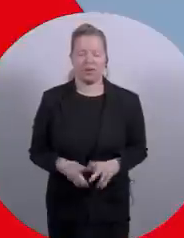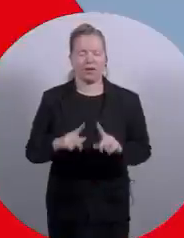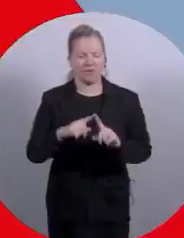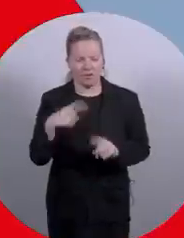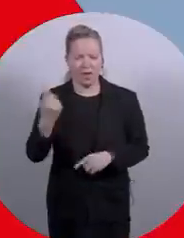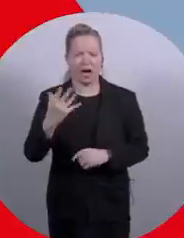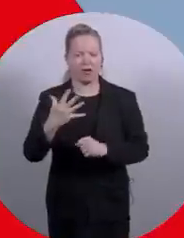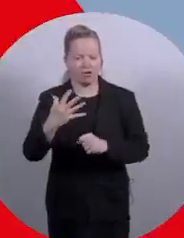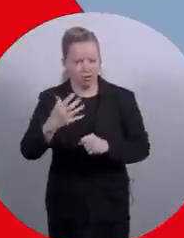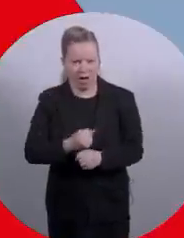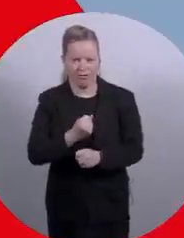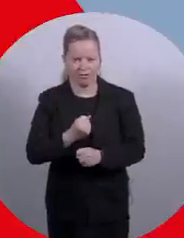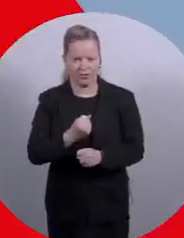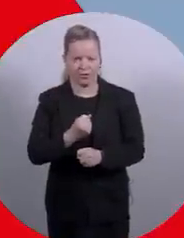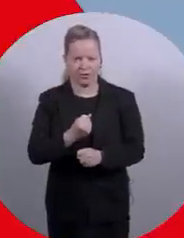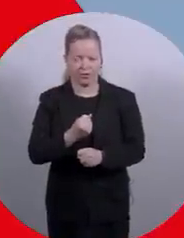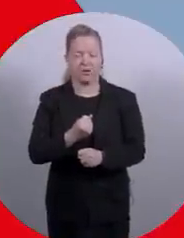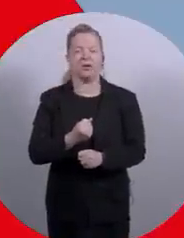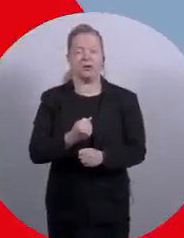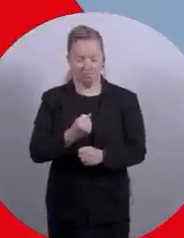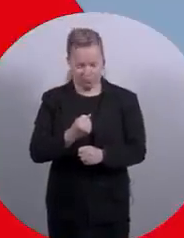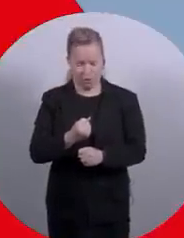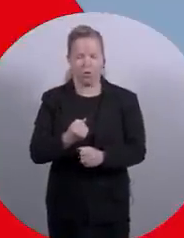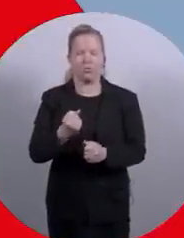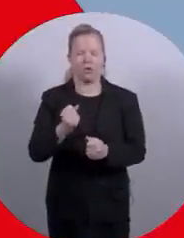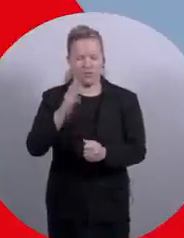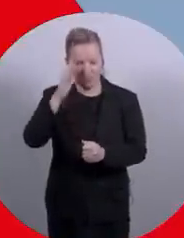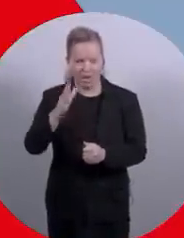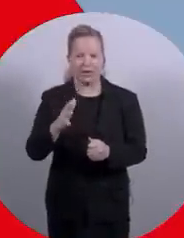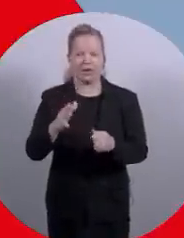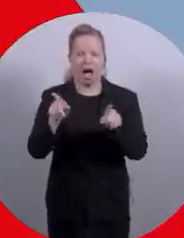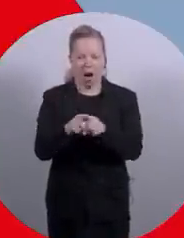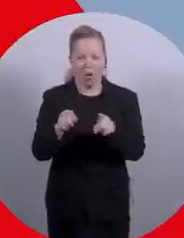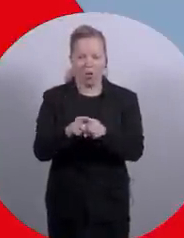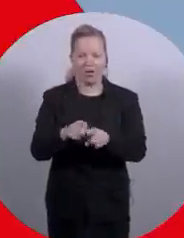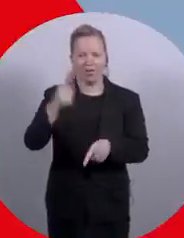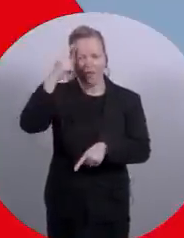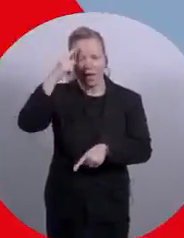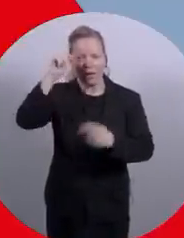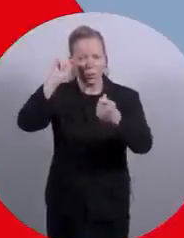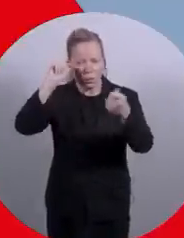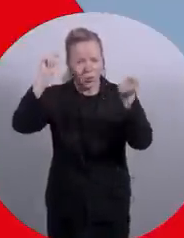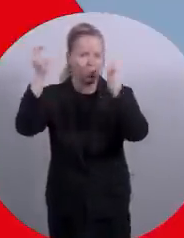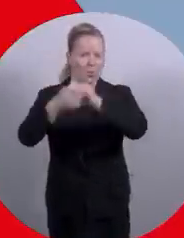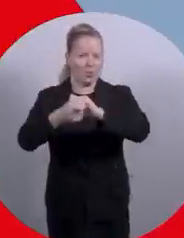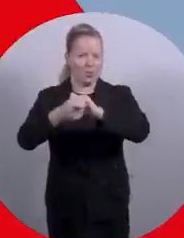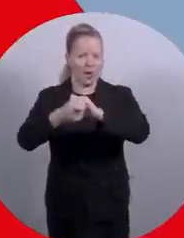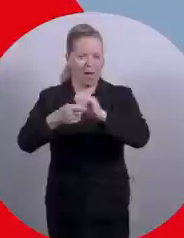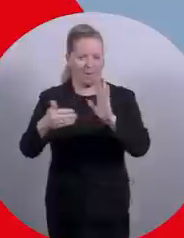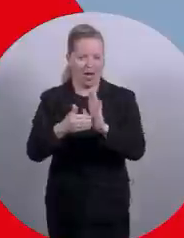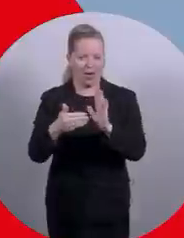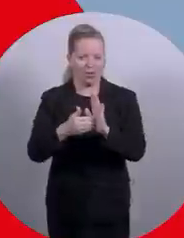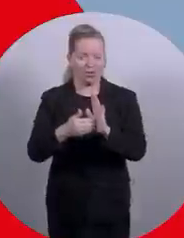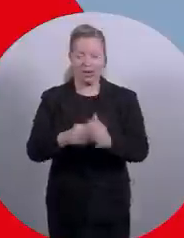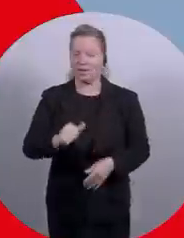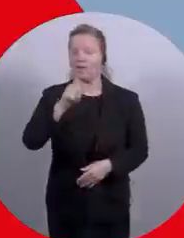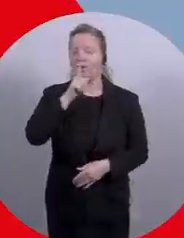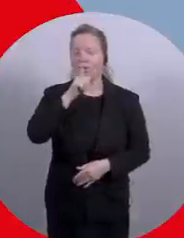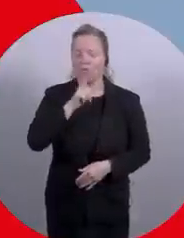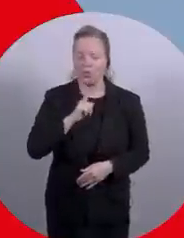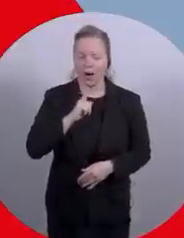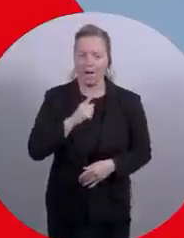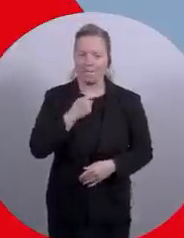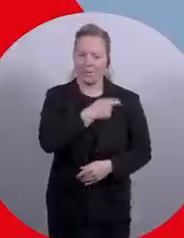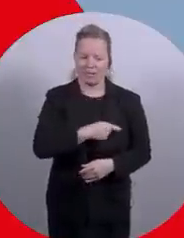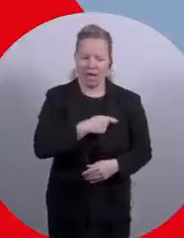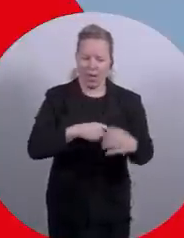wir haben es geschafft und auch hier wird es ein Umdenken benötigen und auch hier muss es nicht nur mit Sicherheit ein